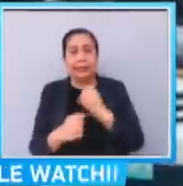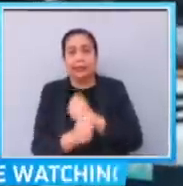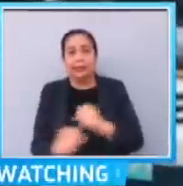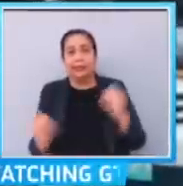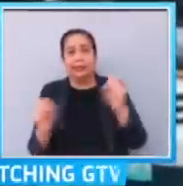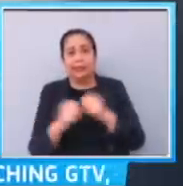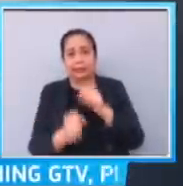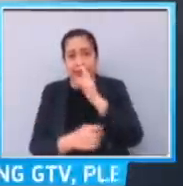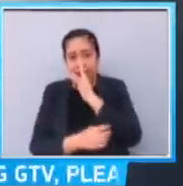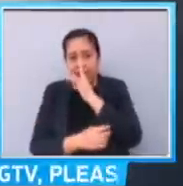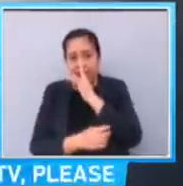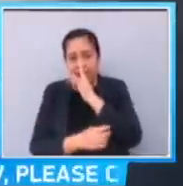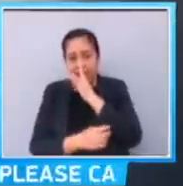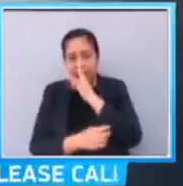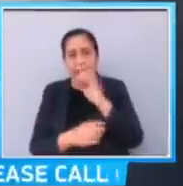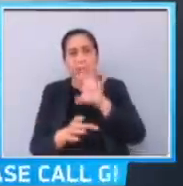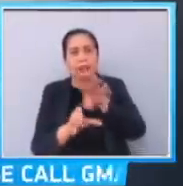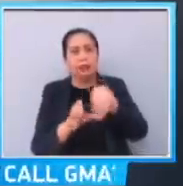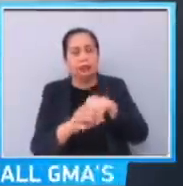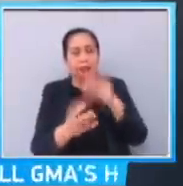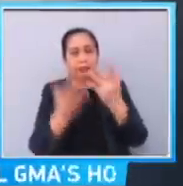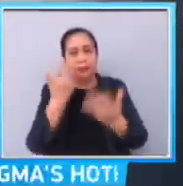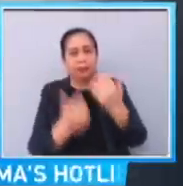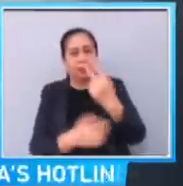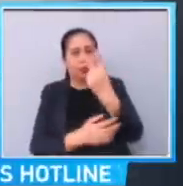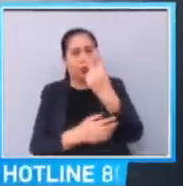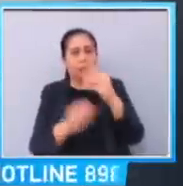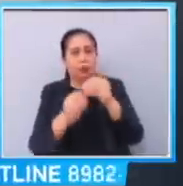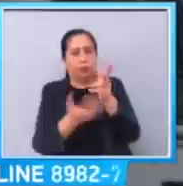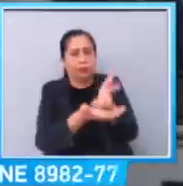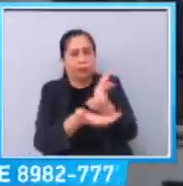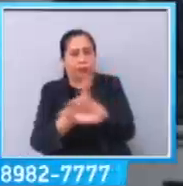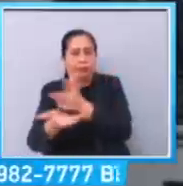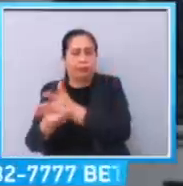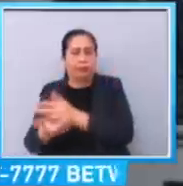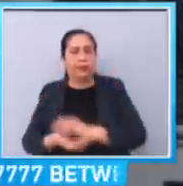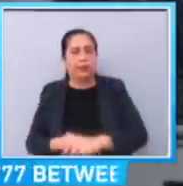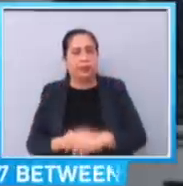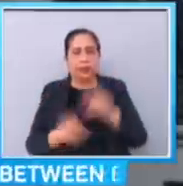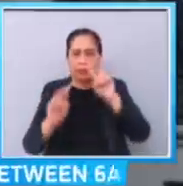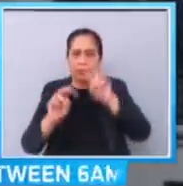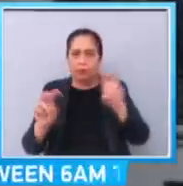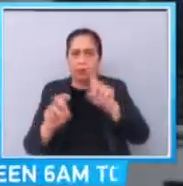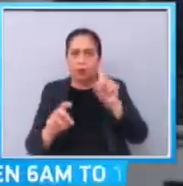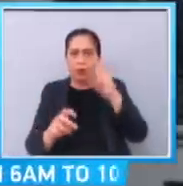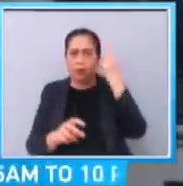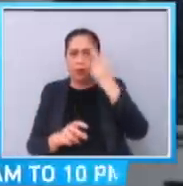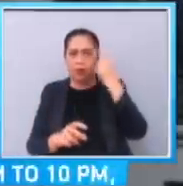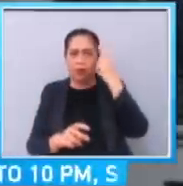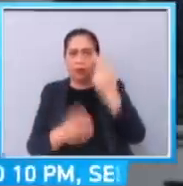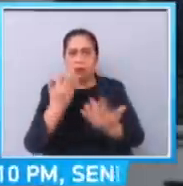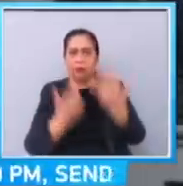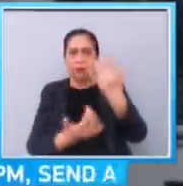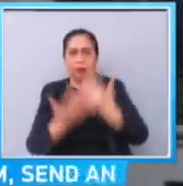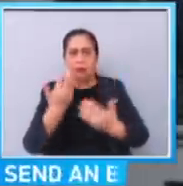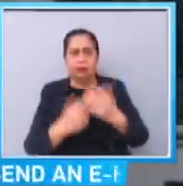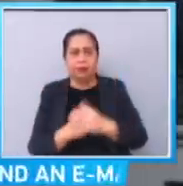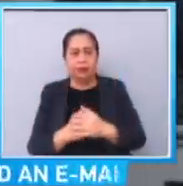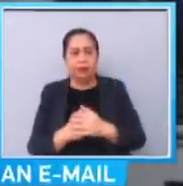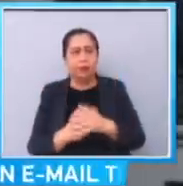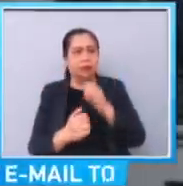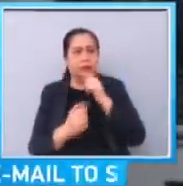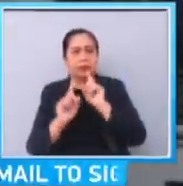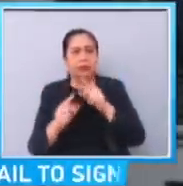nila. Nadamay sa sunog ang dalawang nakaparadang sasakyan. Iniimbestigahan pa ang sanhi ng apoy. Hindi nagbigay ng pahayag